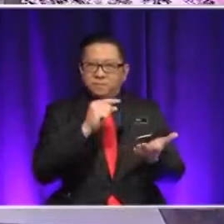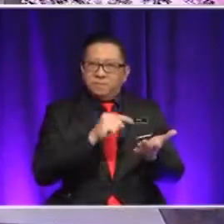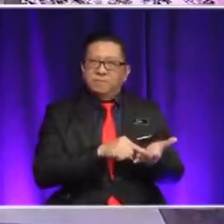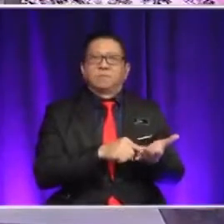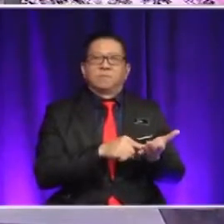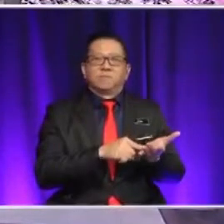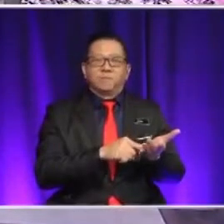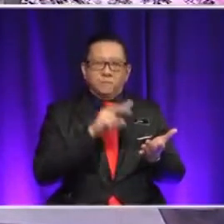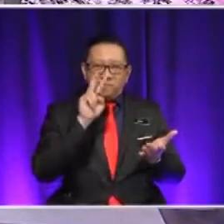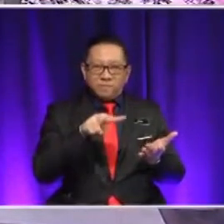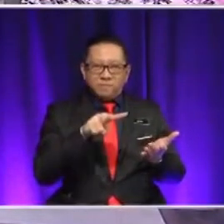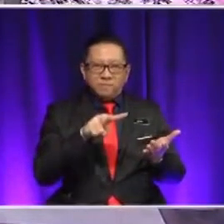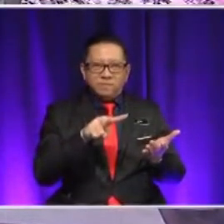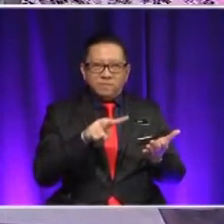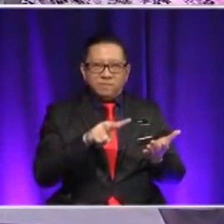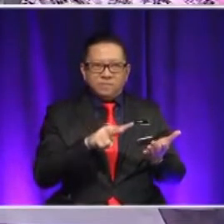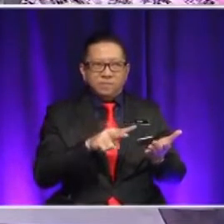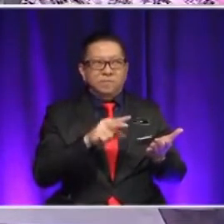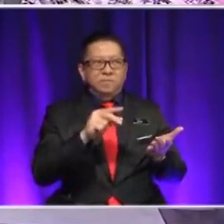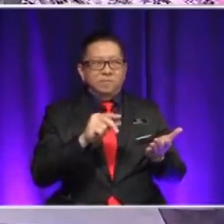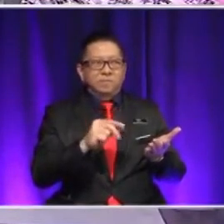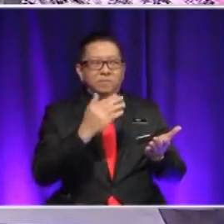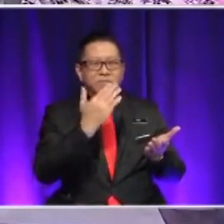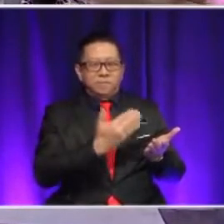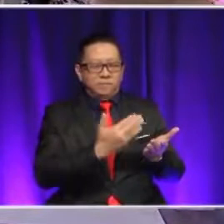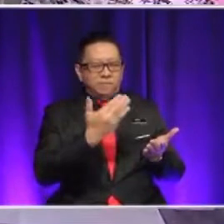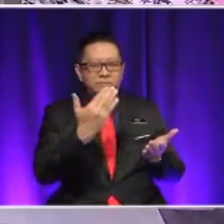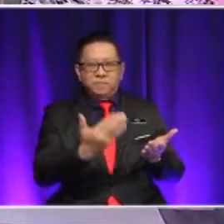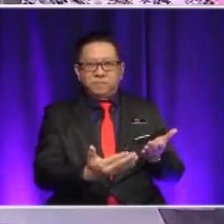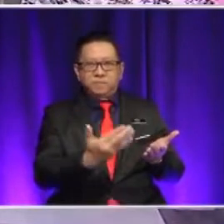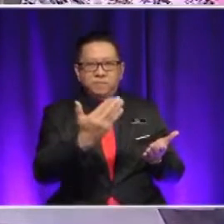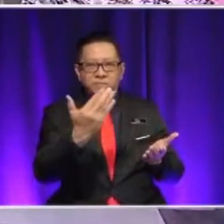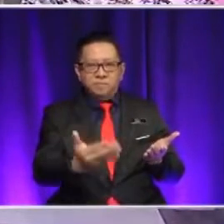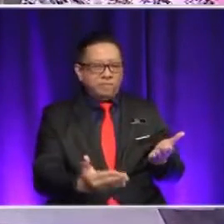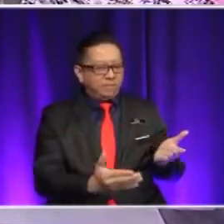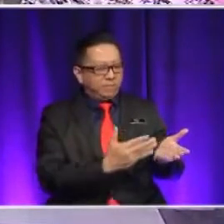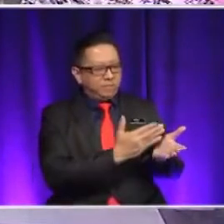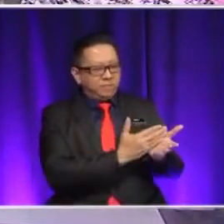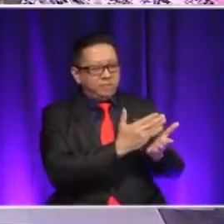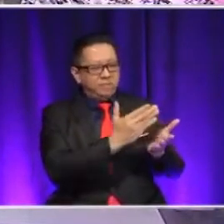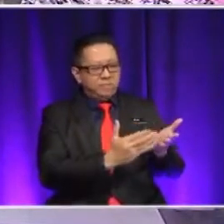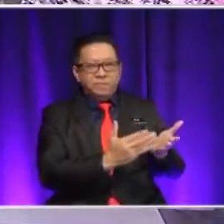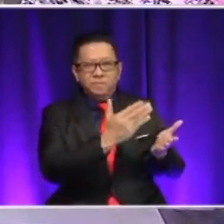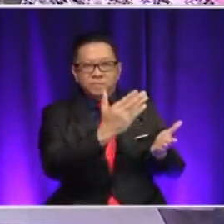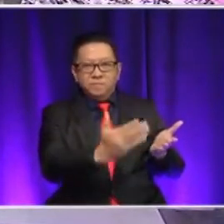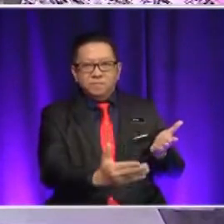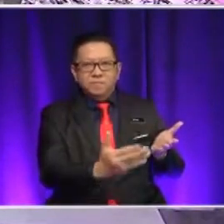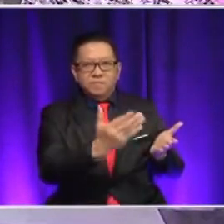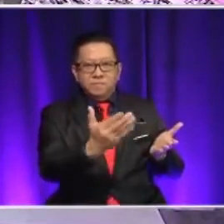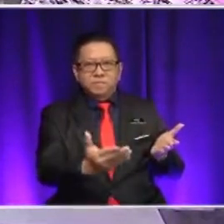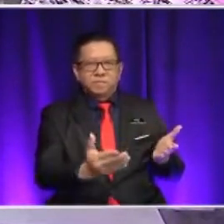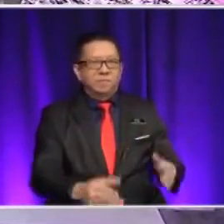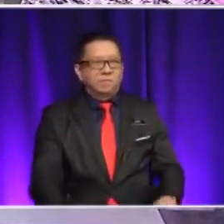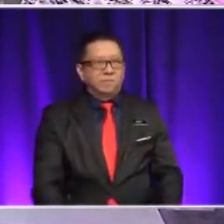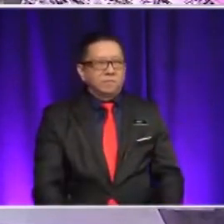oke satu musim tuh duit arah arah sapuan brush struktur keadilan ku ada lengkuk limfosit